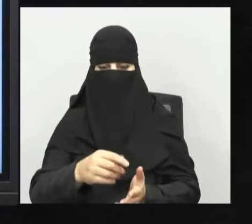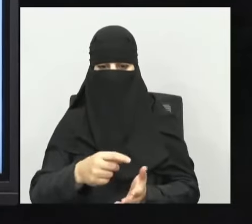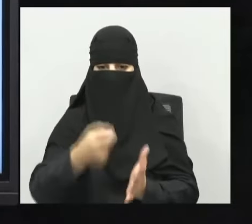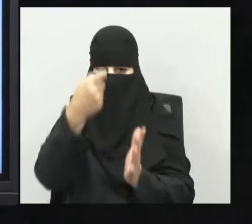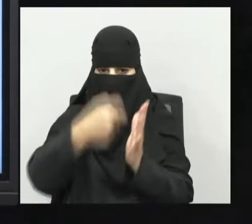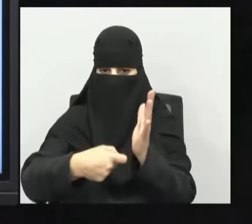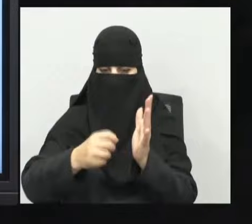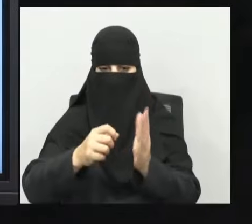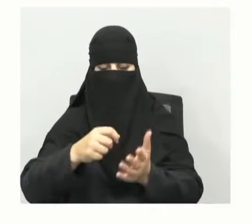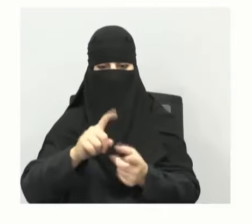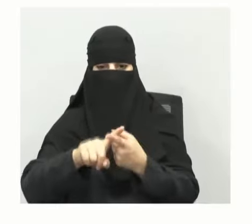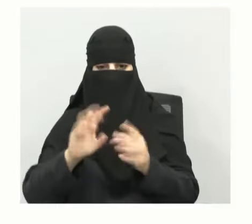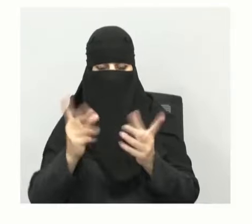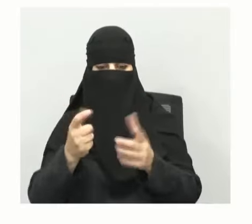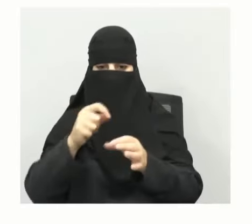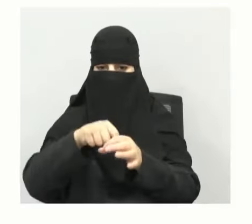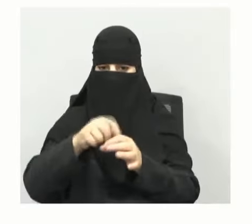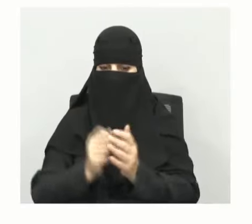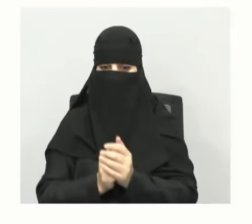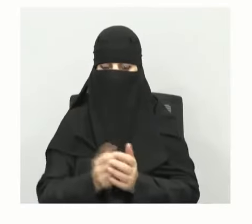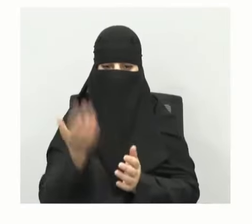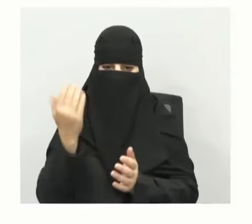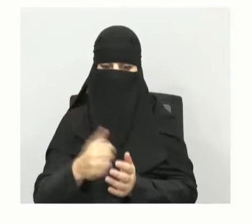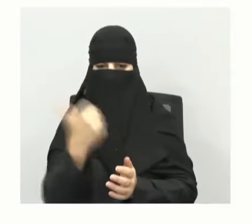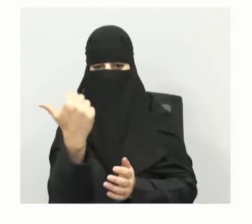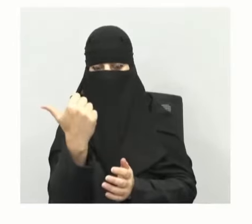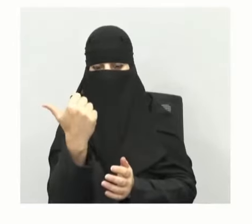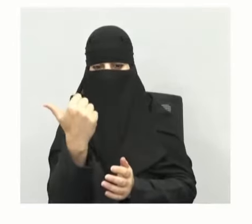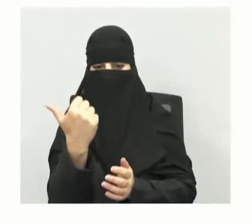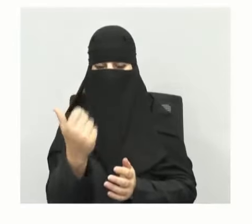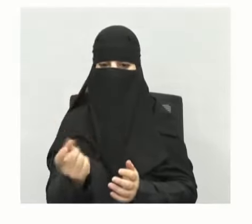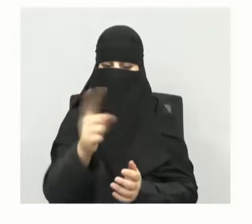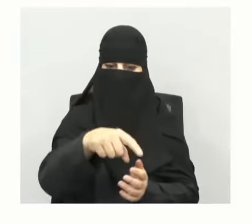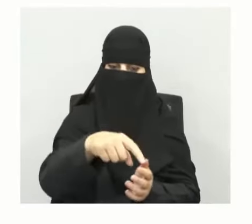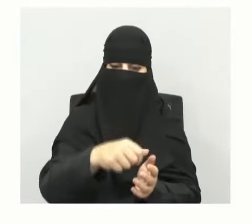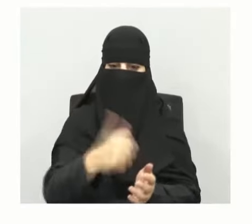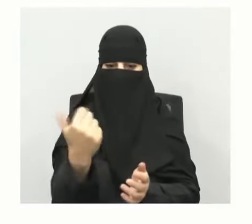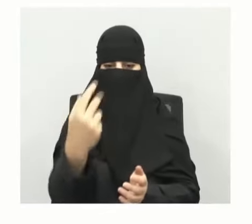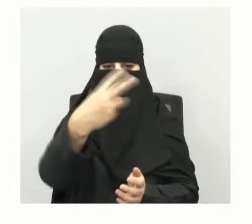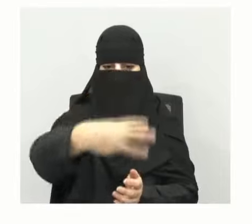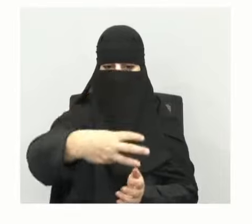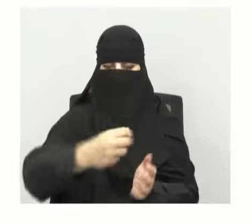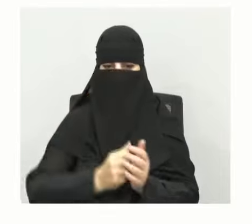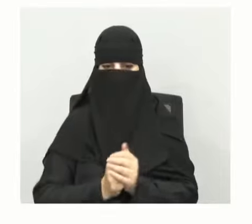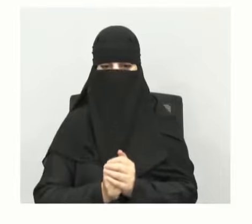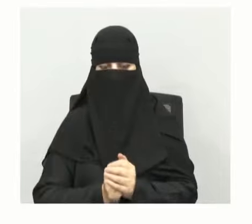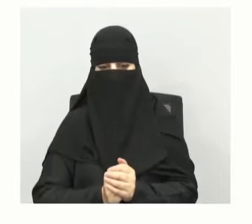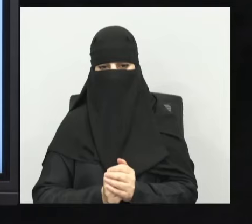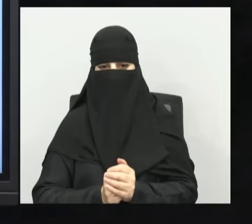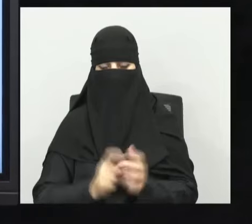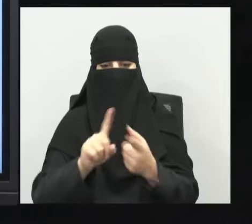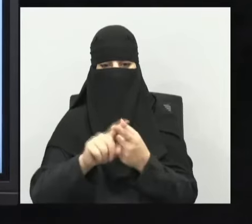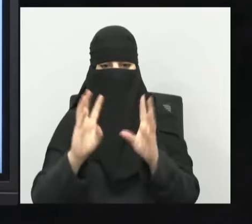تعلموني اضرب فيه كم طيب يا ابطال كانت سته اصبحت سته وثلاثين يا ابطال